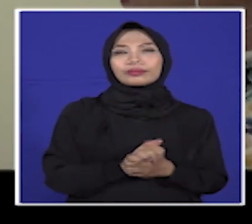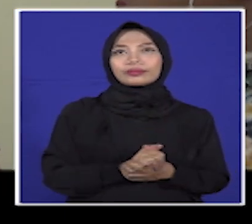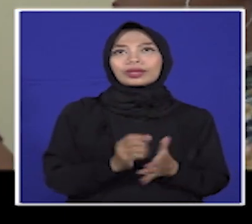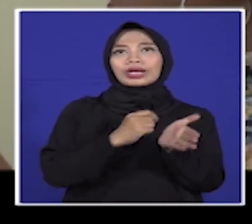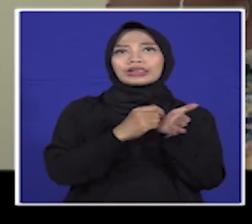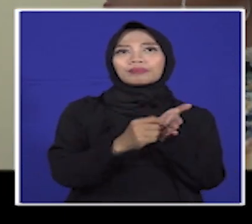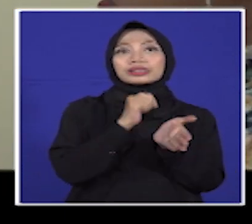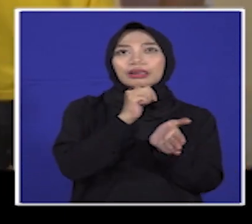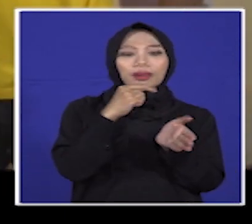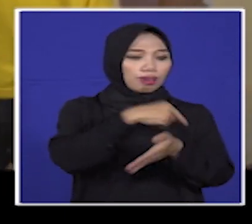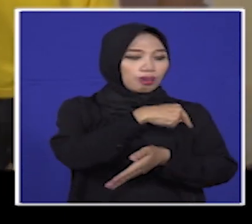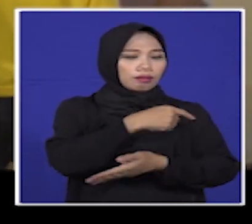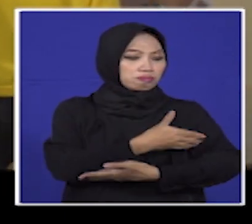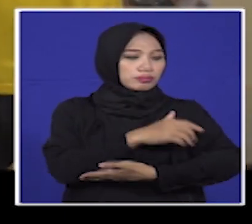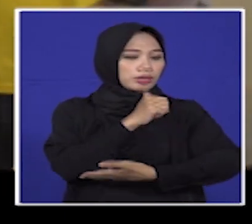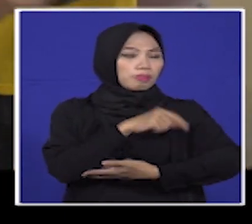Namanya siapa Mbak?